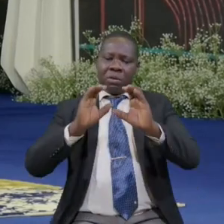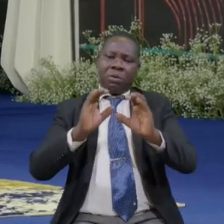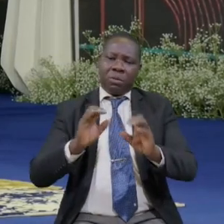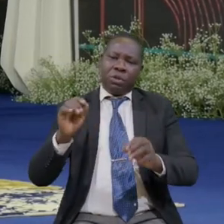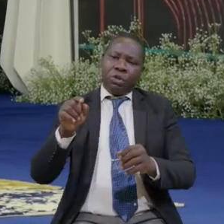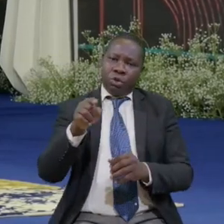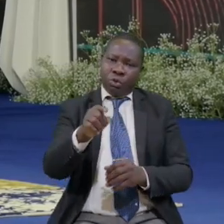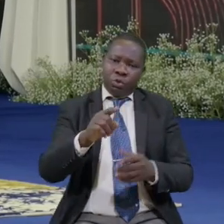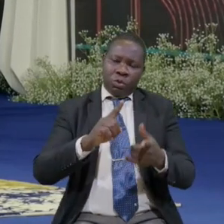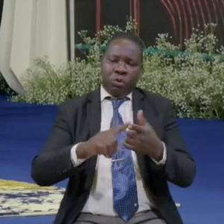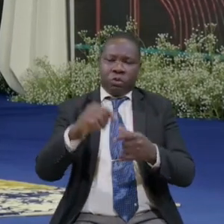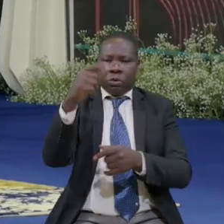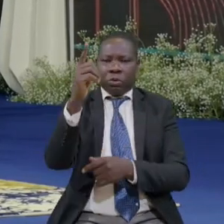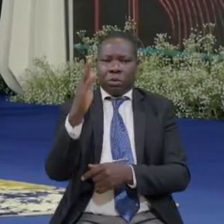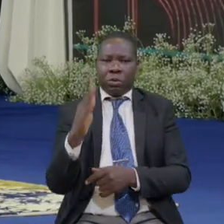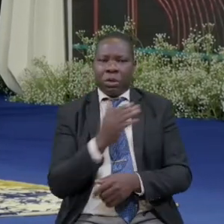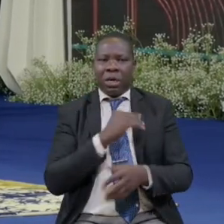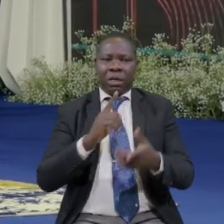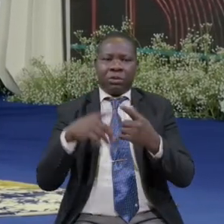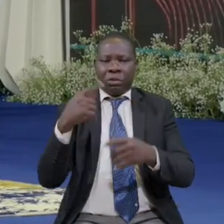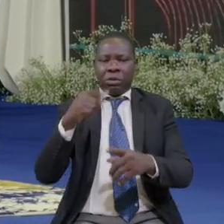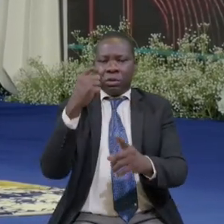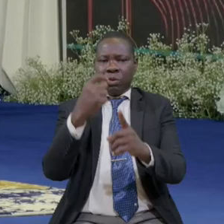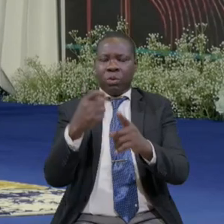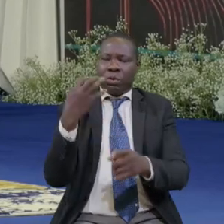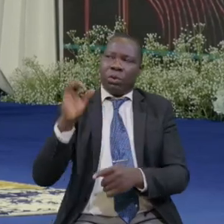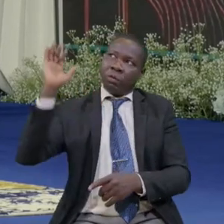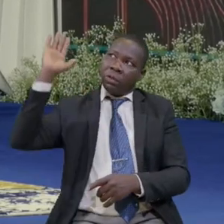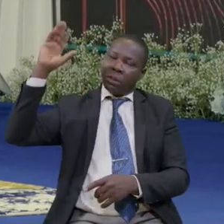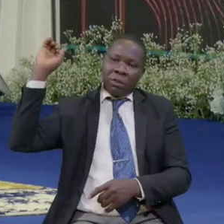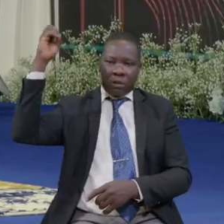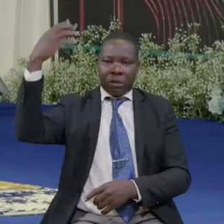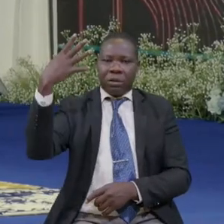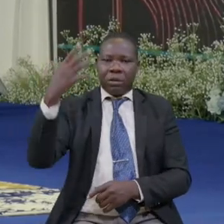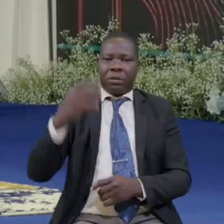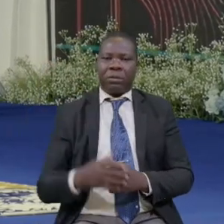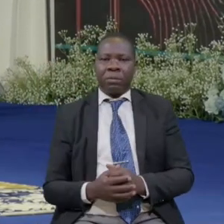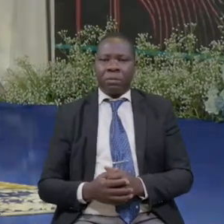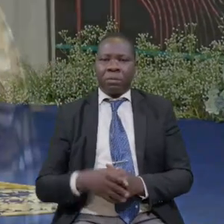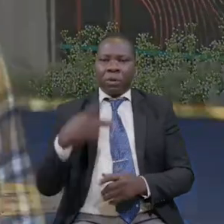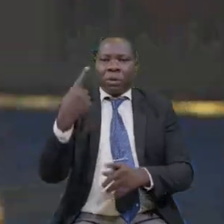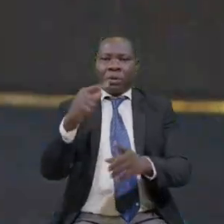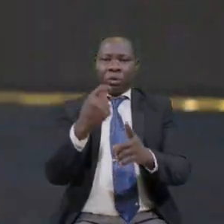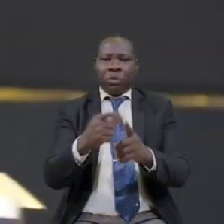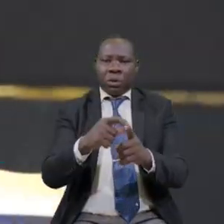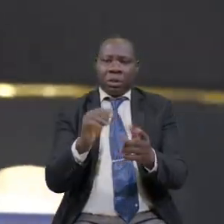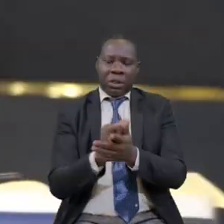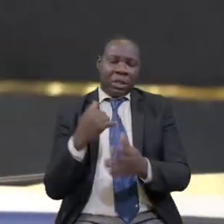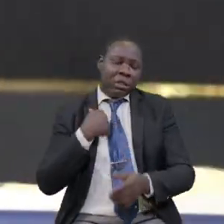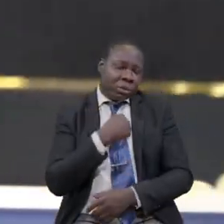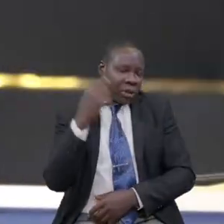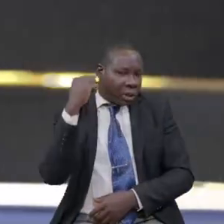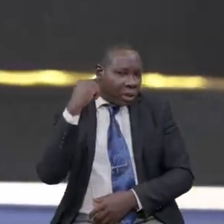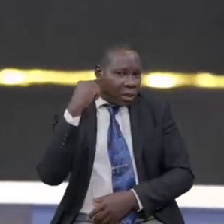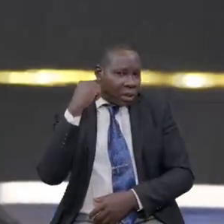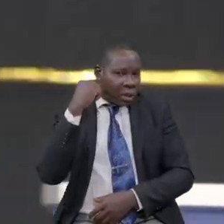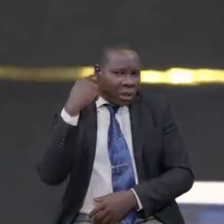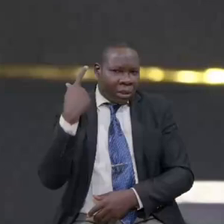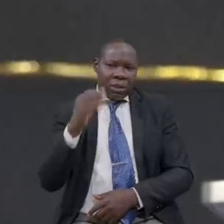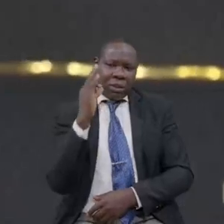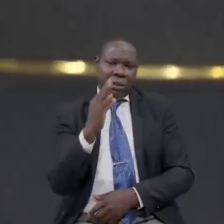Dieu et à la parole de sa grâce. » La parole que nous entendons,